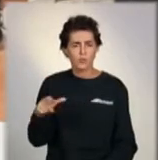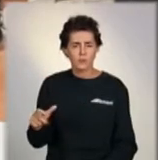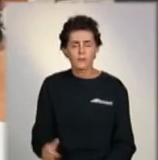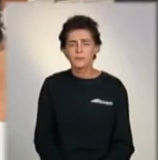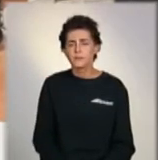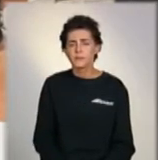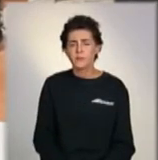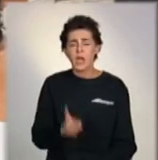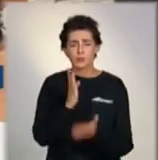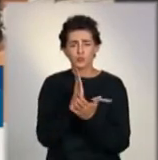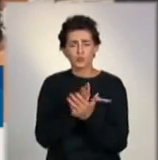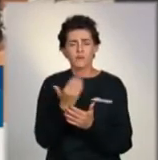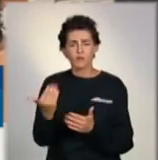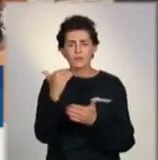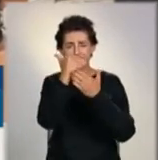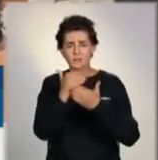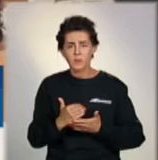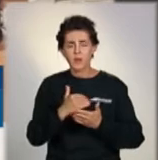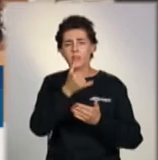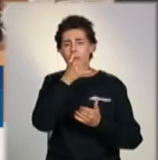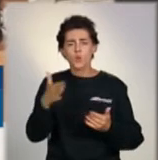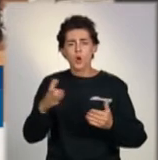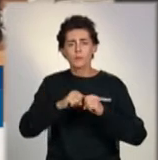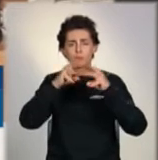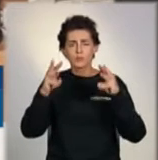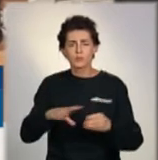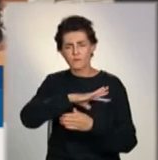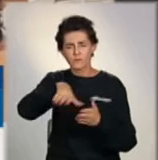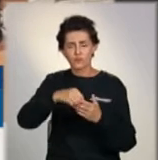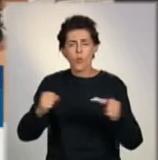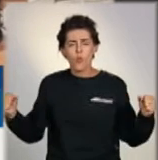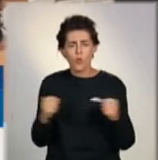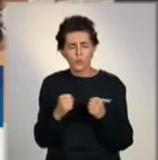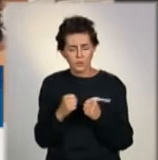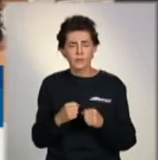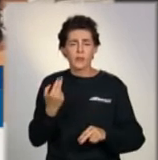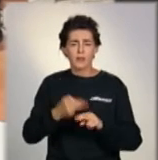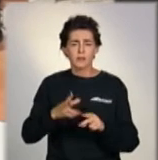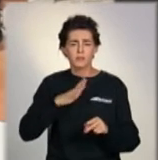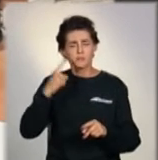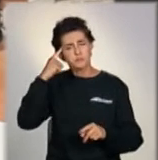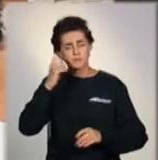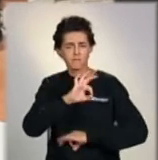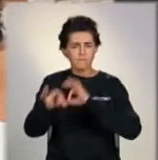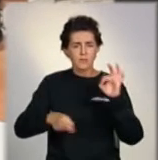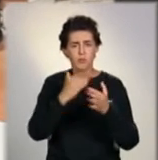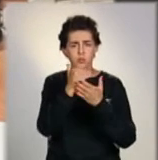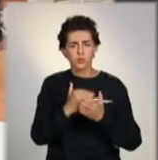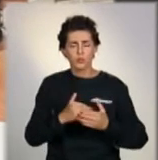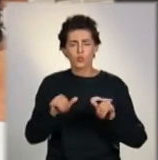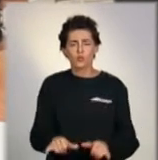Существующая система она не могла обеспечить достаточное охлаждение, поэтому был разработан проект по